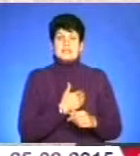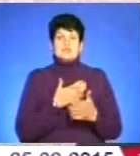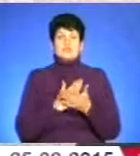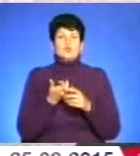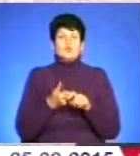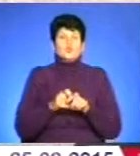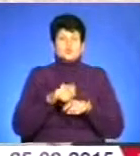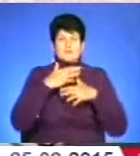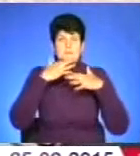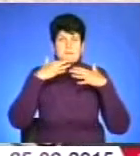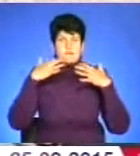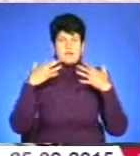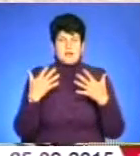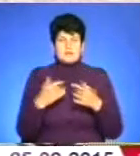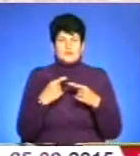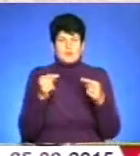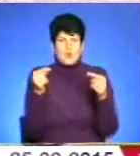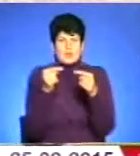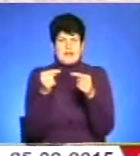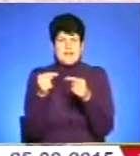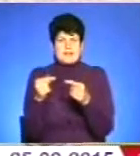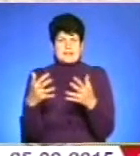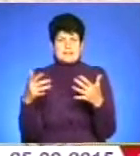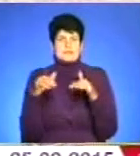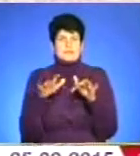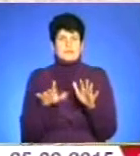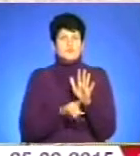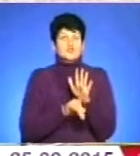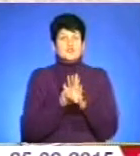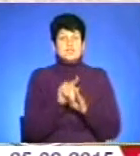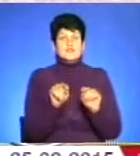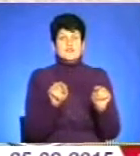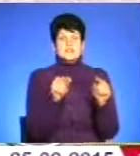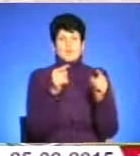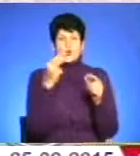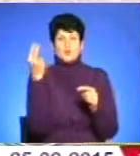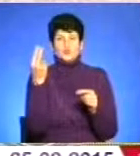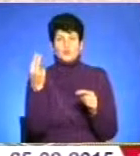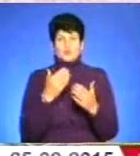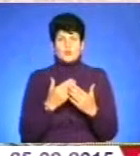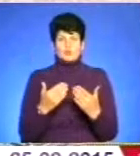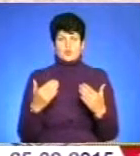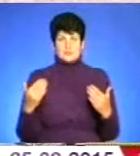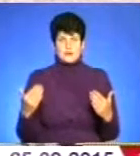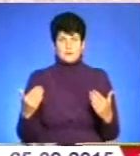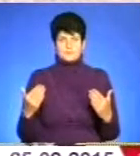багато конкретних справ, починаючи від створення художнього музею,